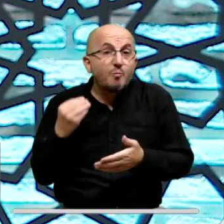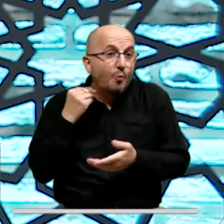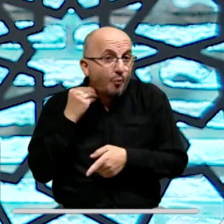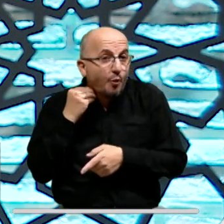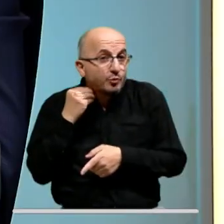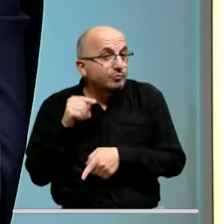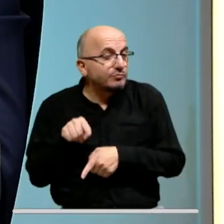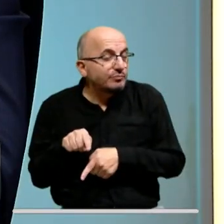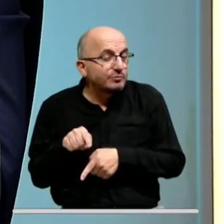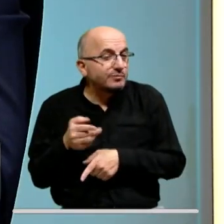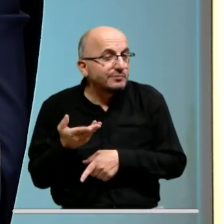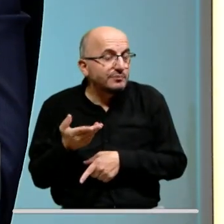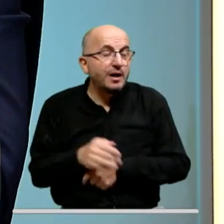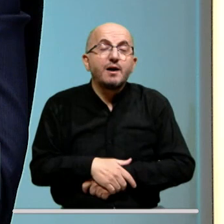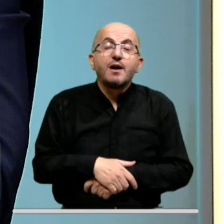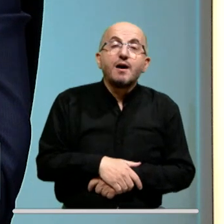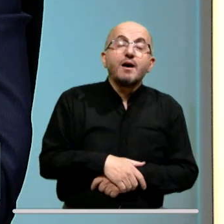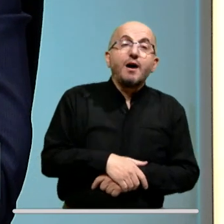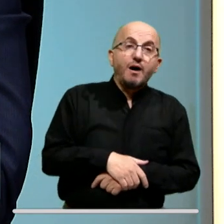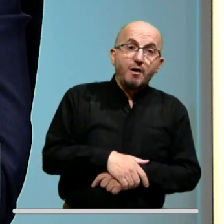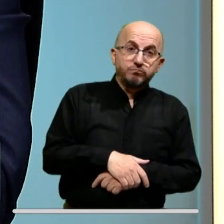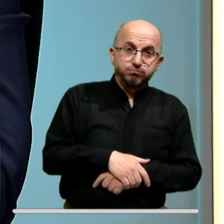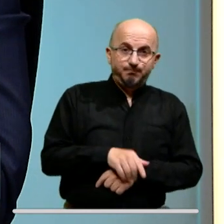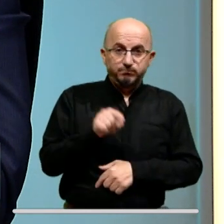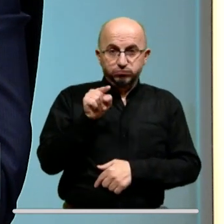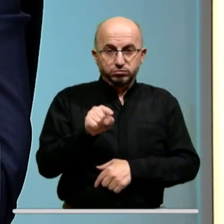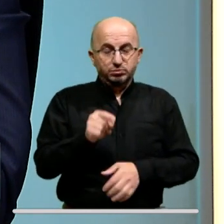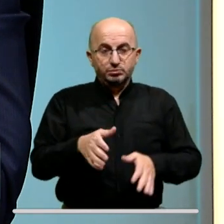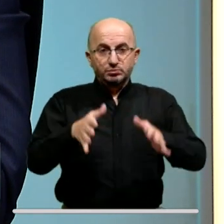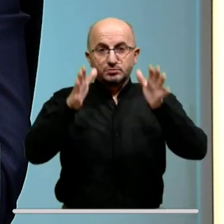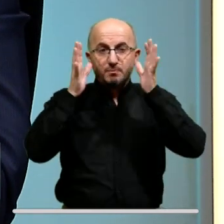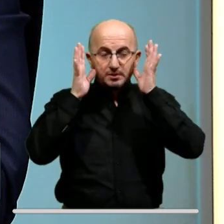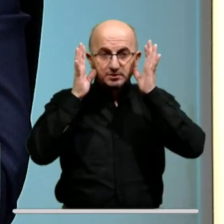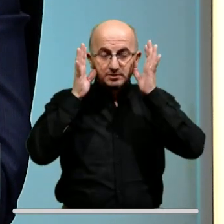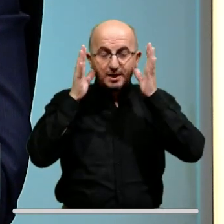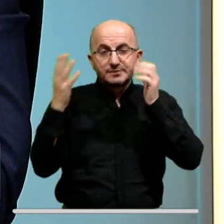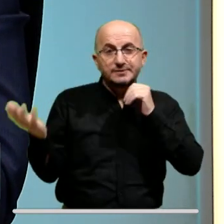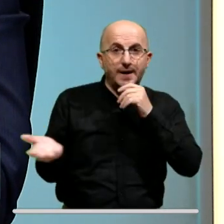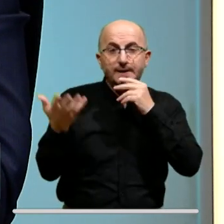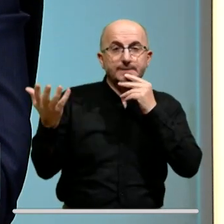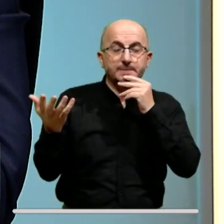mu demiş. Bu namazlar şayet